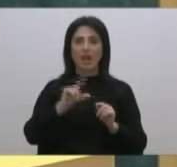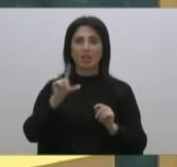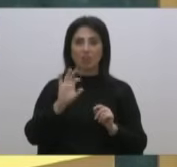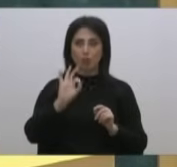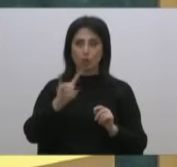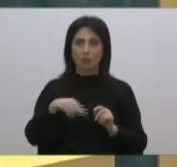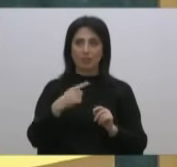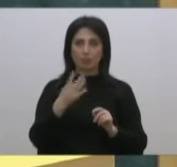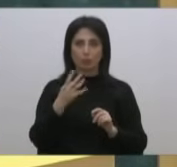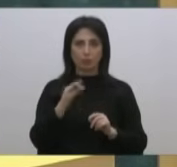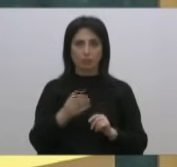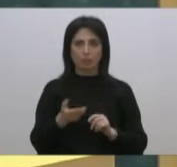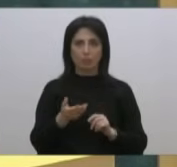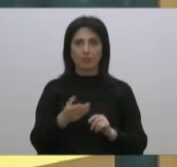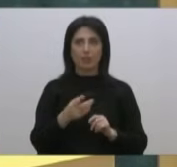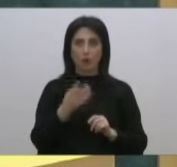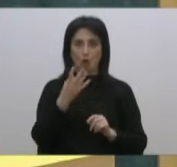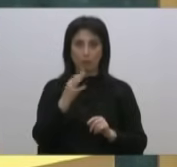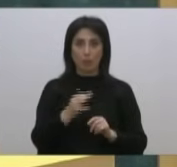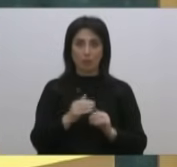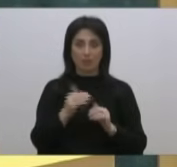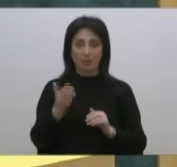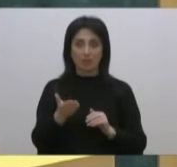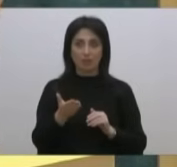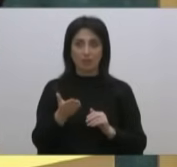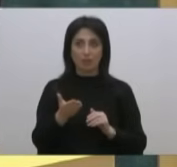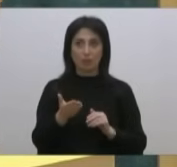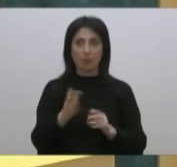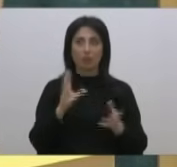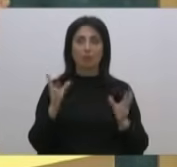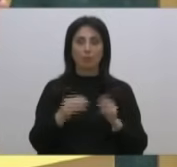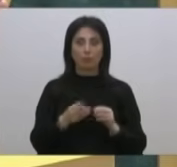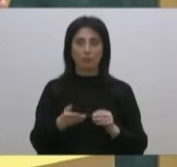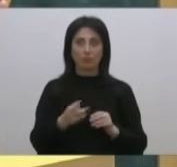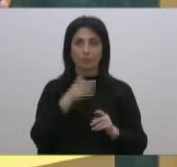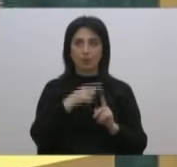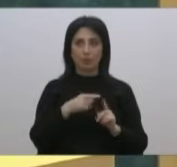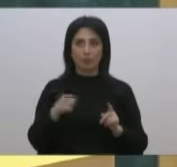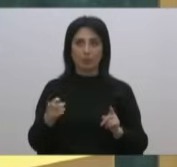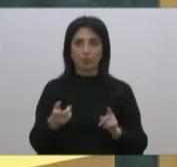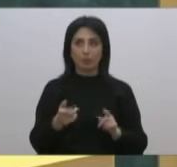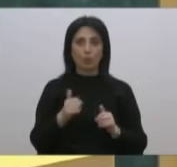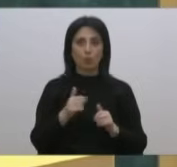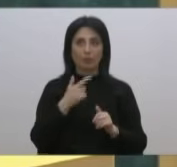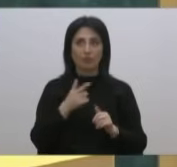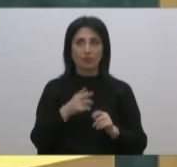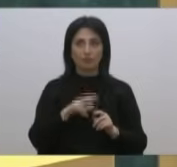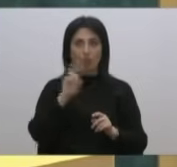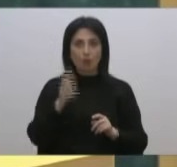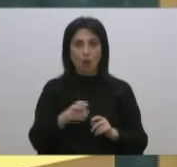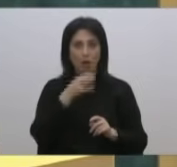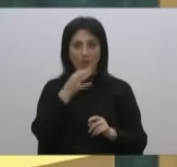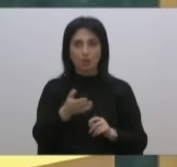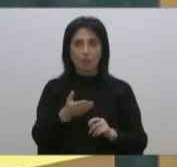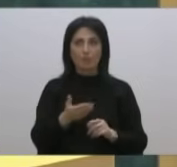გაიზარდა 0.4%-ით, ანუ 4%-ით გაიზარდაო ჯამში ამ პერიოდის განმავლობაში. ანუ დოლარში